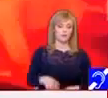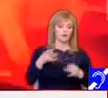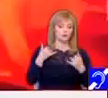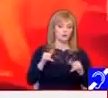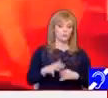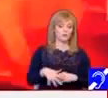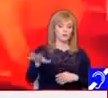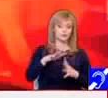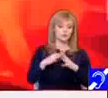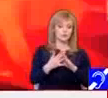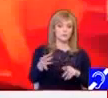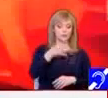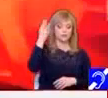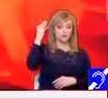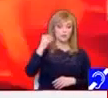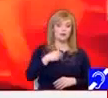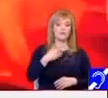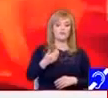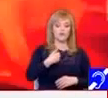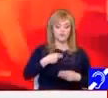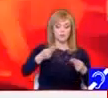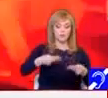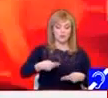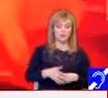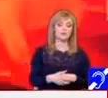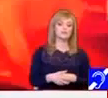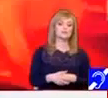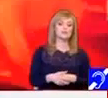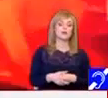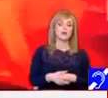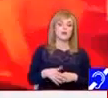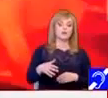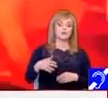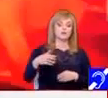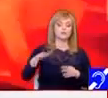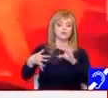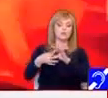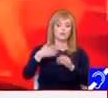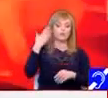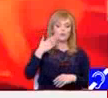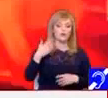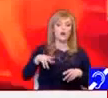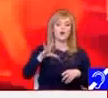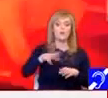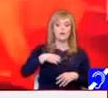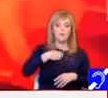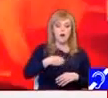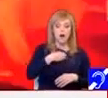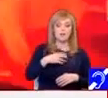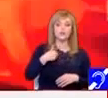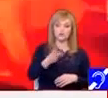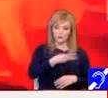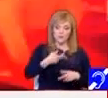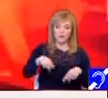Surpriză pentru localitățile din Republica Moldova care vor semna declarațiile de reunire cu România. Aleșii locali ce vor adopta astfel de declarații ar putea fi invitați